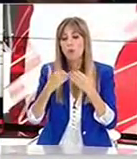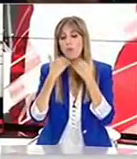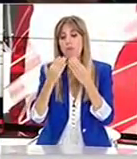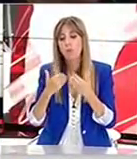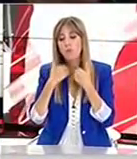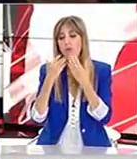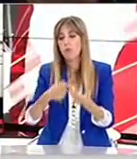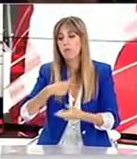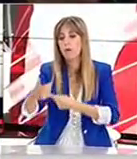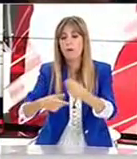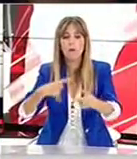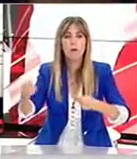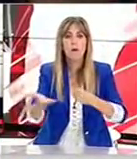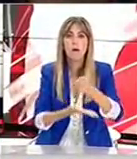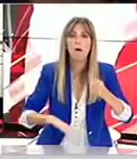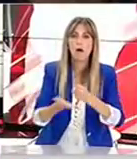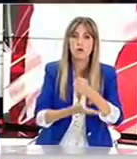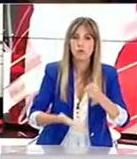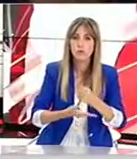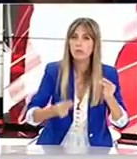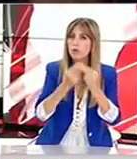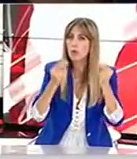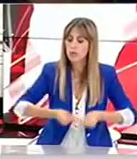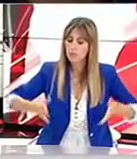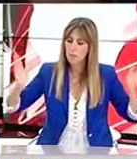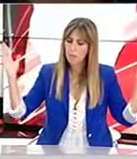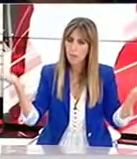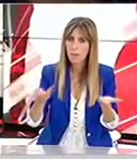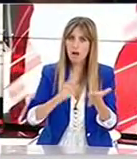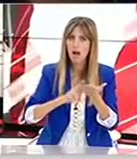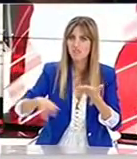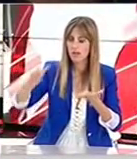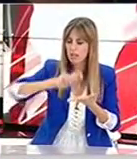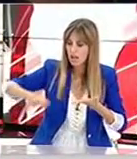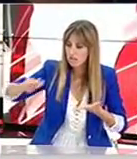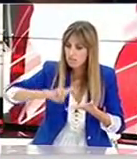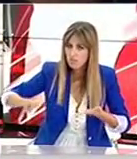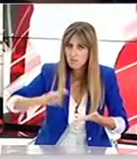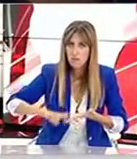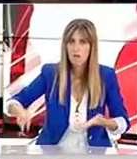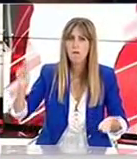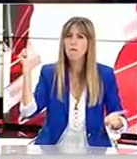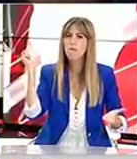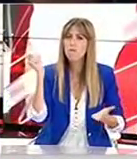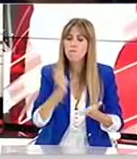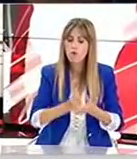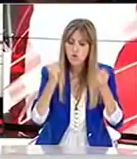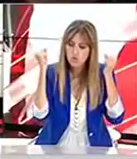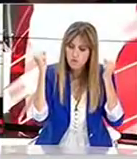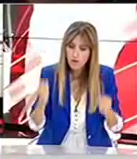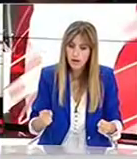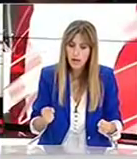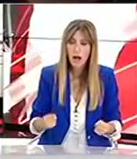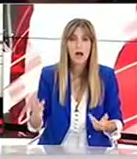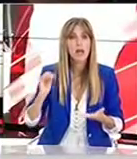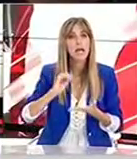τις συμφωνίες. Έτσι ήρθαν μεγάλες εισφορές, υψηλή φορολογία και κυρίως πληστηριασμοί, που αν ζούσατε τώρα στην ελληνική